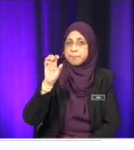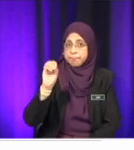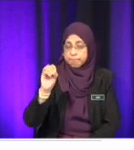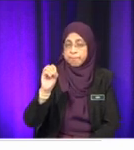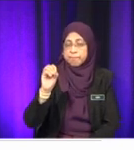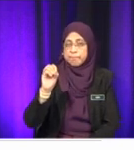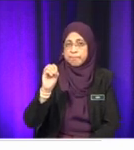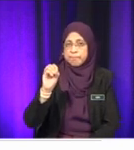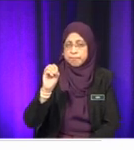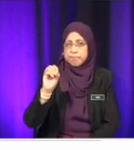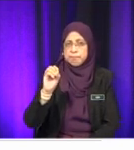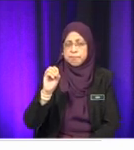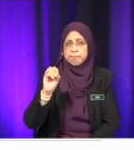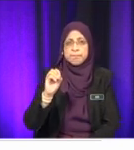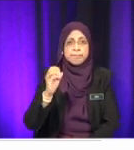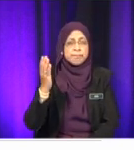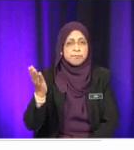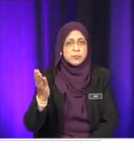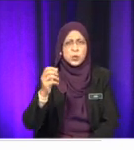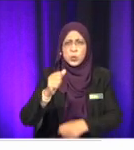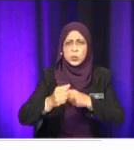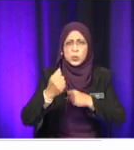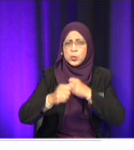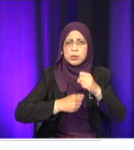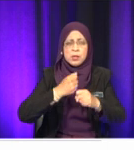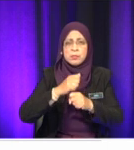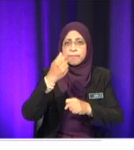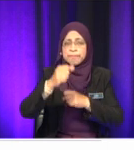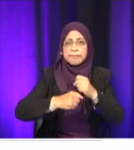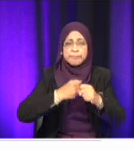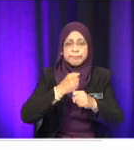aliran 10 tahun